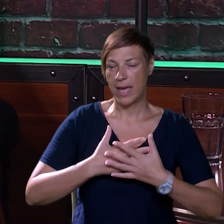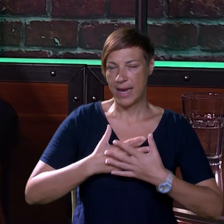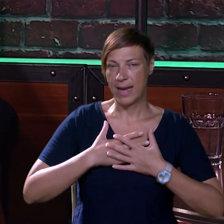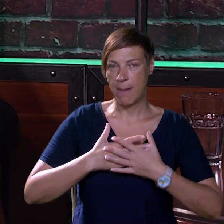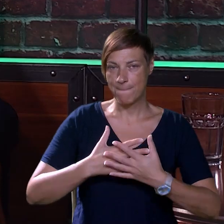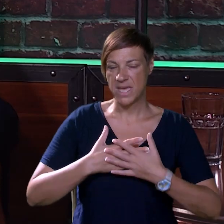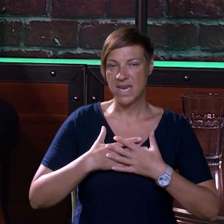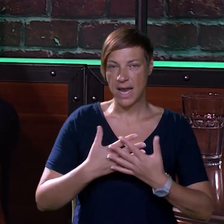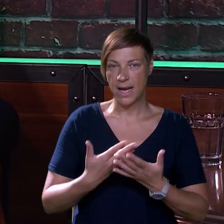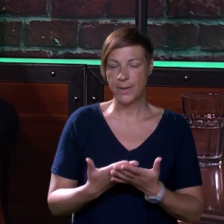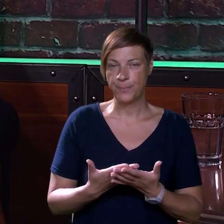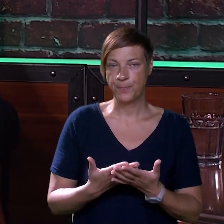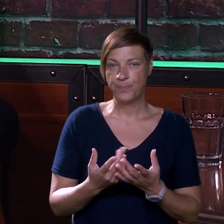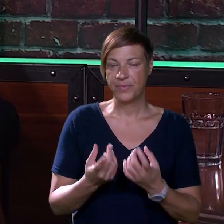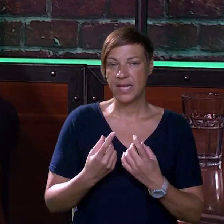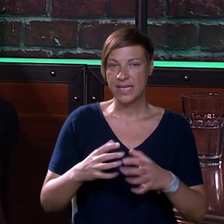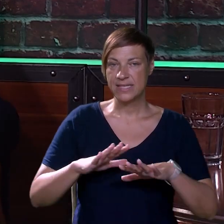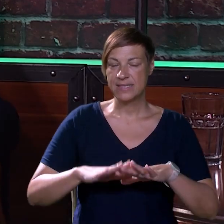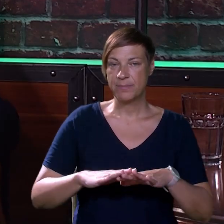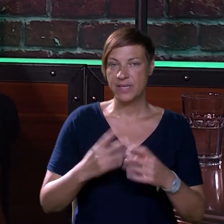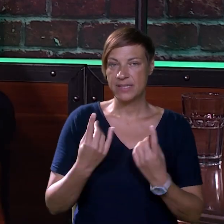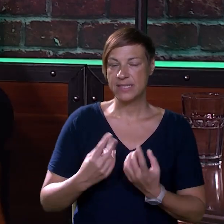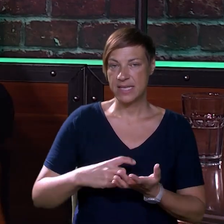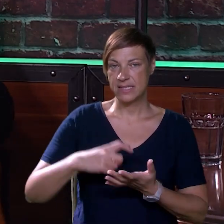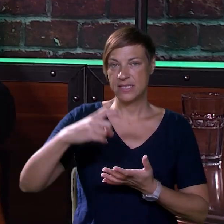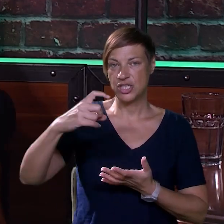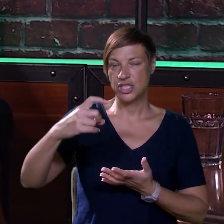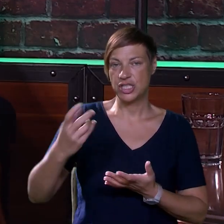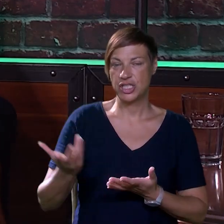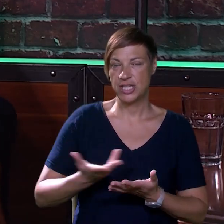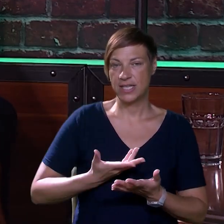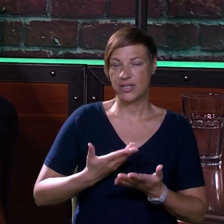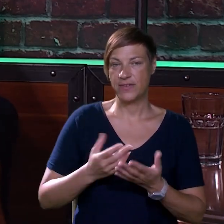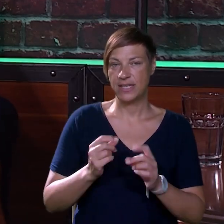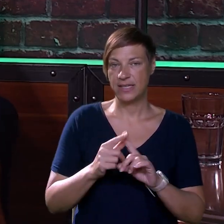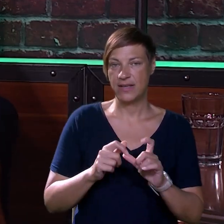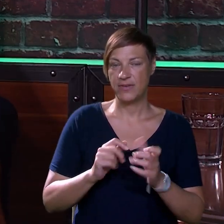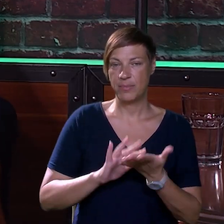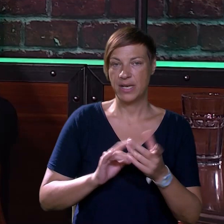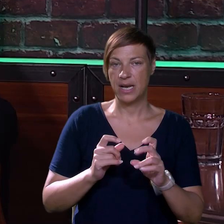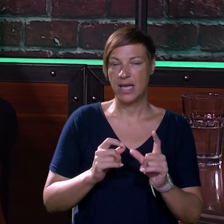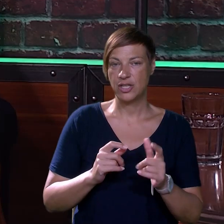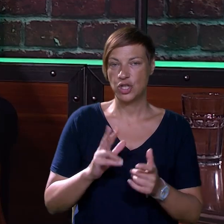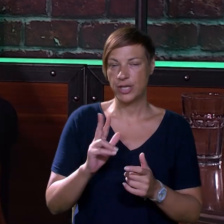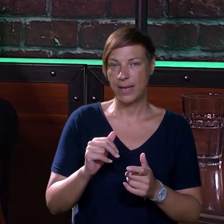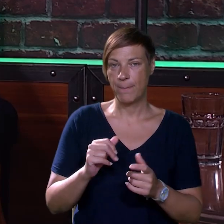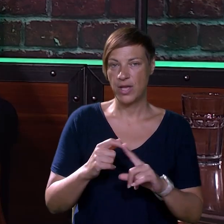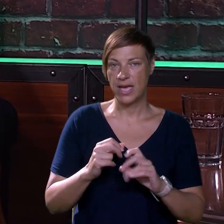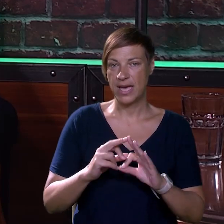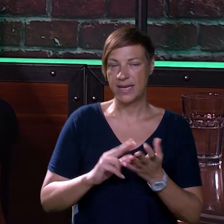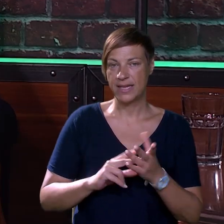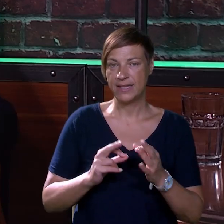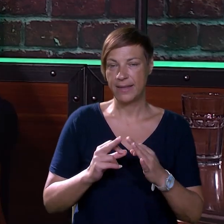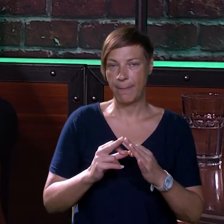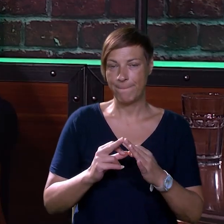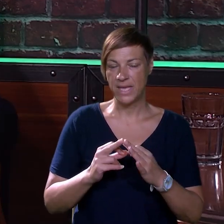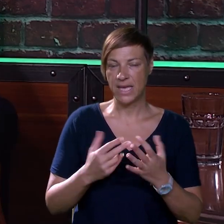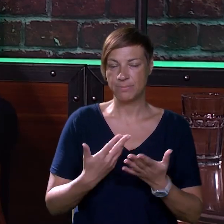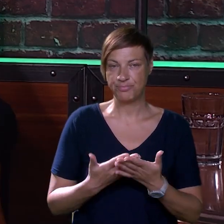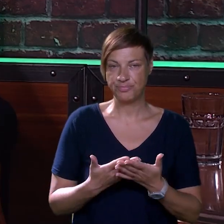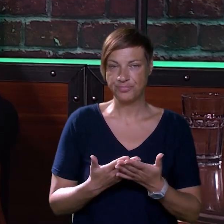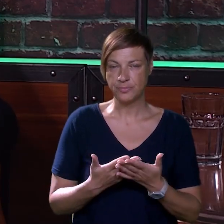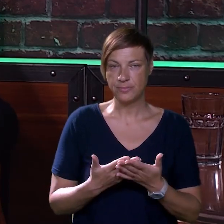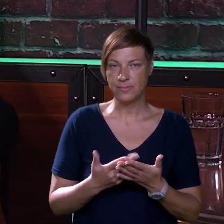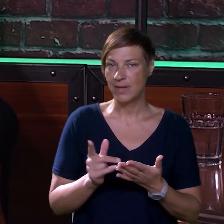reanimirati. Iz bazne stanice žičare je doveden vanjski defibrilator, jer on je imao jednu aritmiju koja se zove ventrikulska